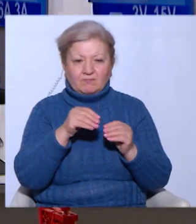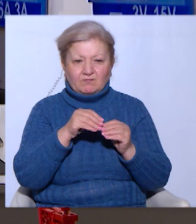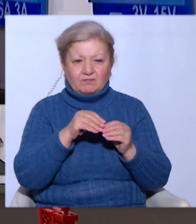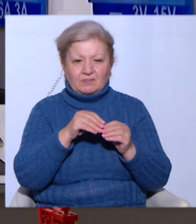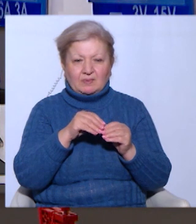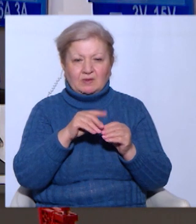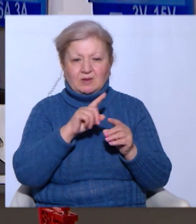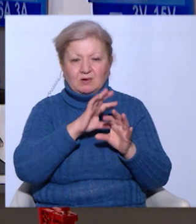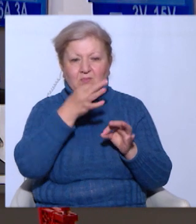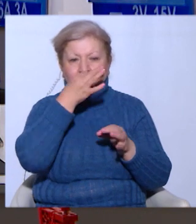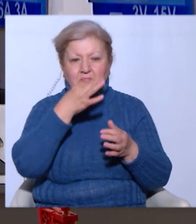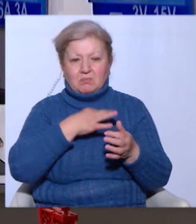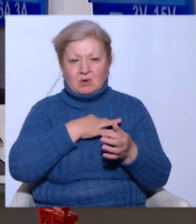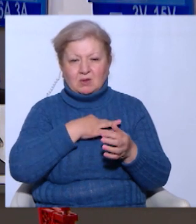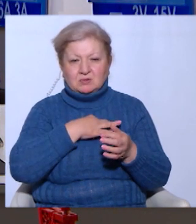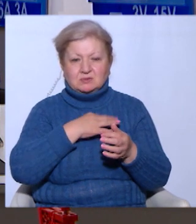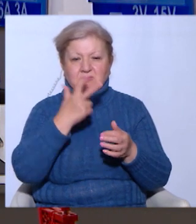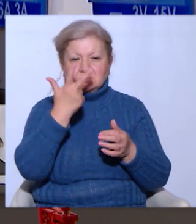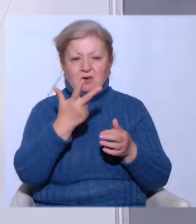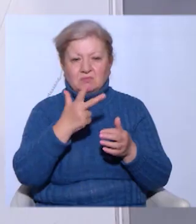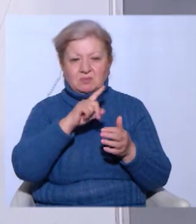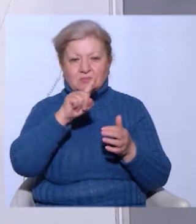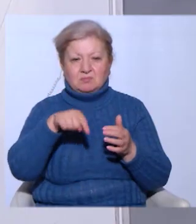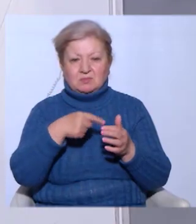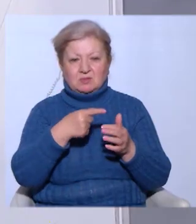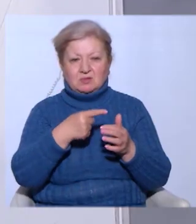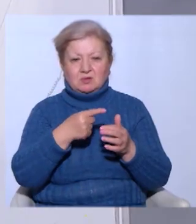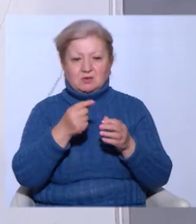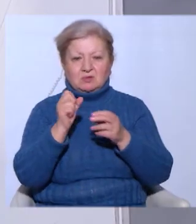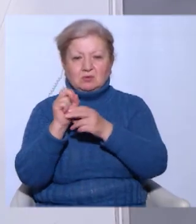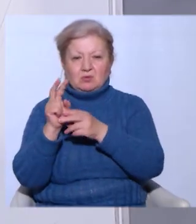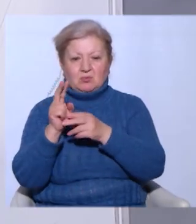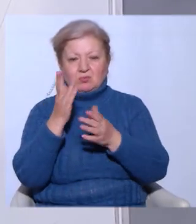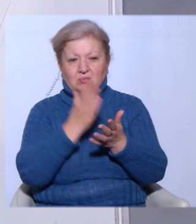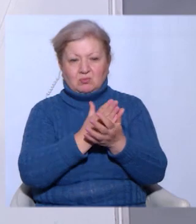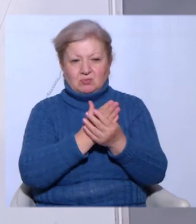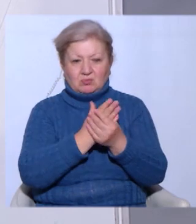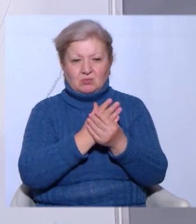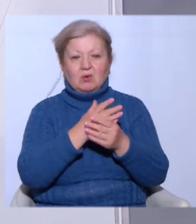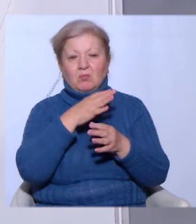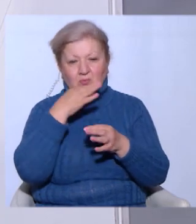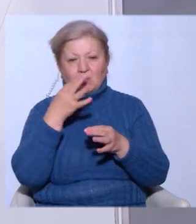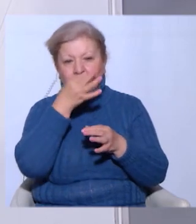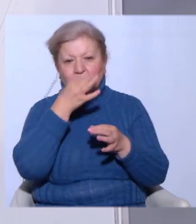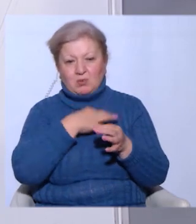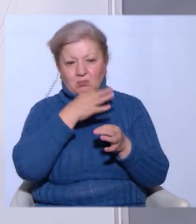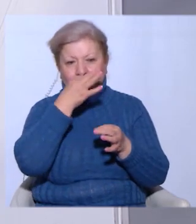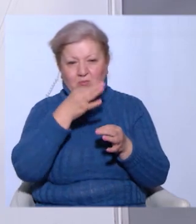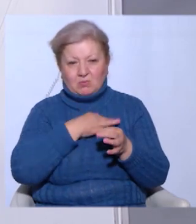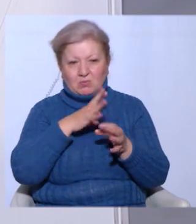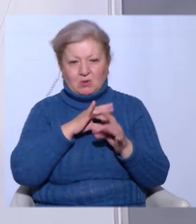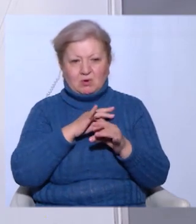ასეთ პასუხს მაძლევს, რომ 3.14 და სინამდვილეში არ აქვს გააზრებული, უმრავლესობა ყოველ შემთხვევაში ასე პასუხობდა, არ